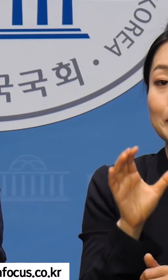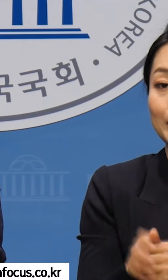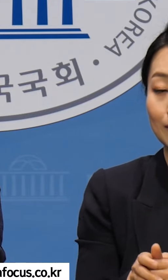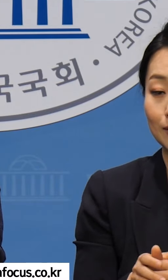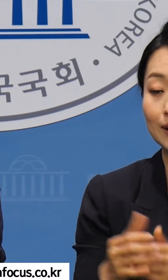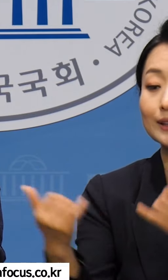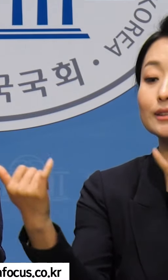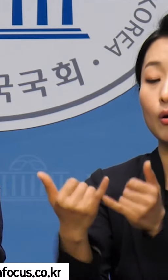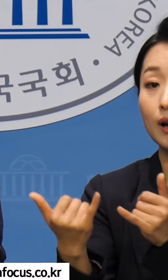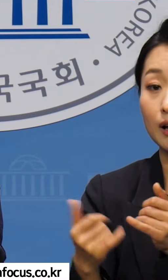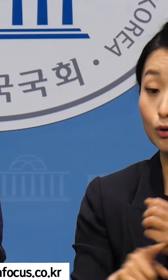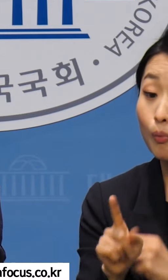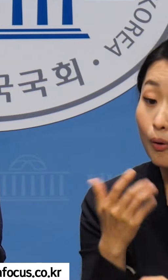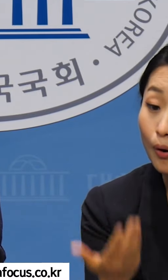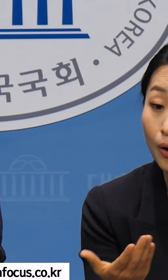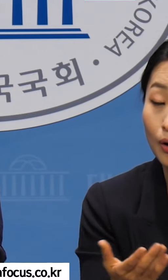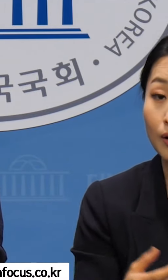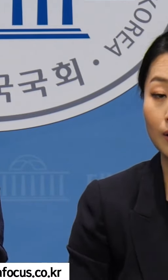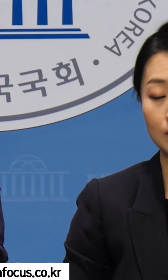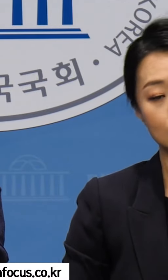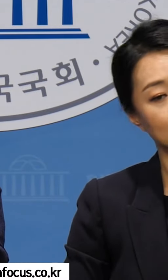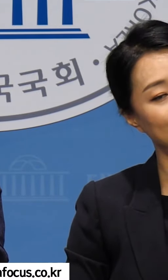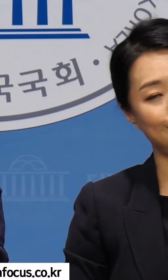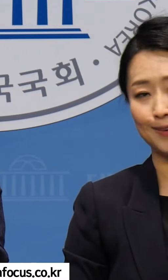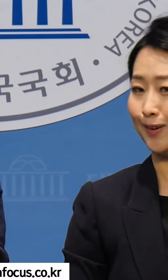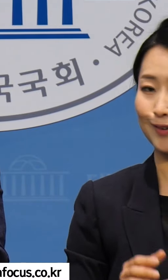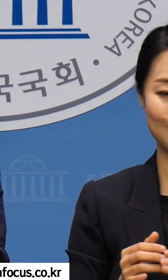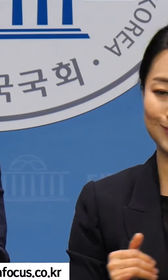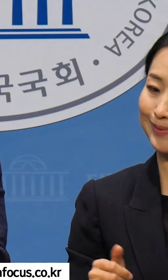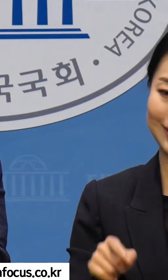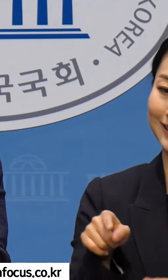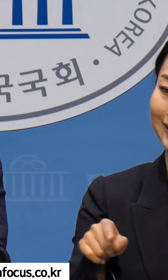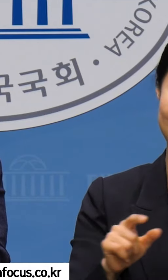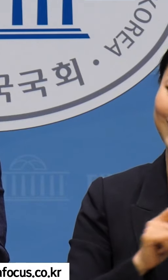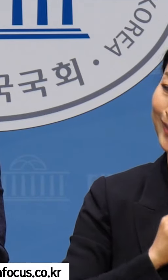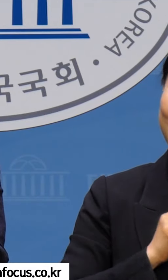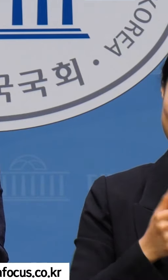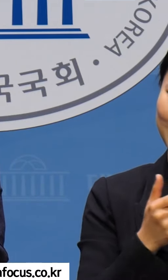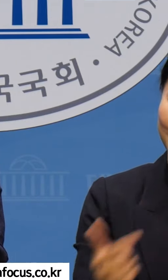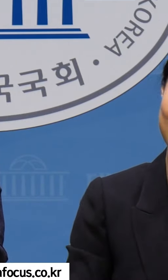일절 함구하며 국민의 의심을 더욱 키우고